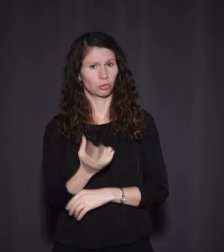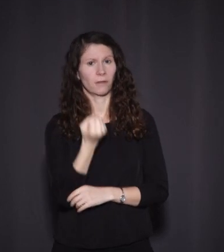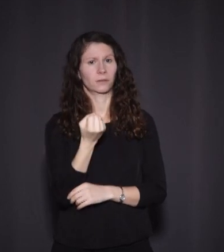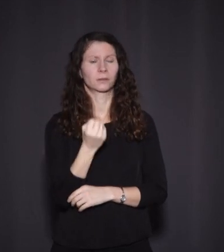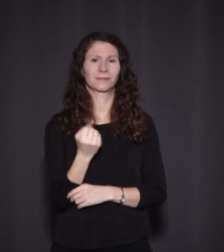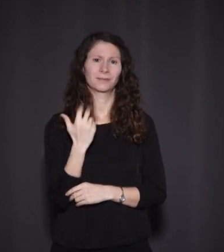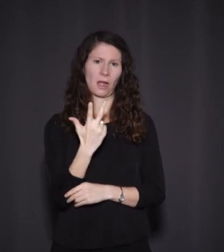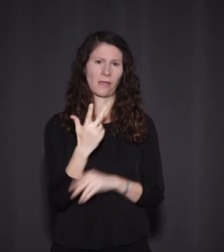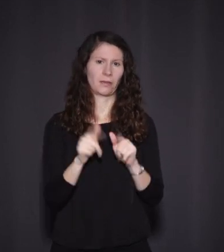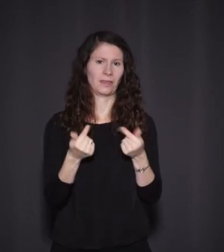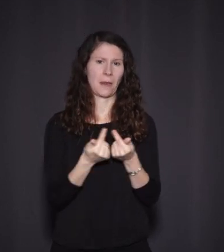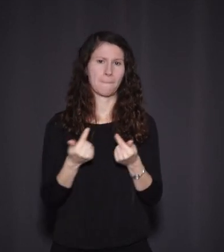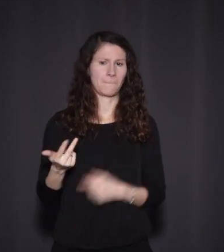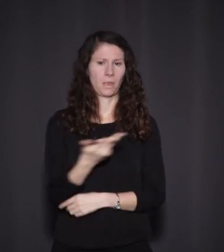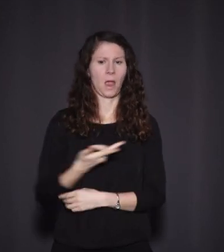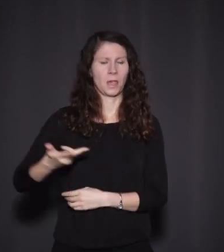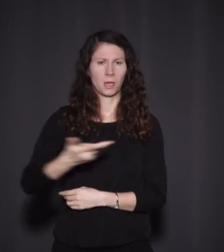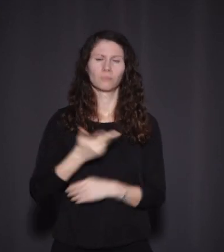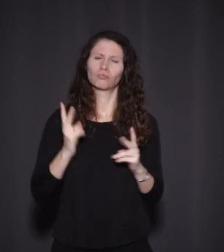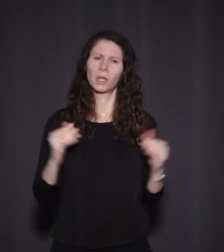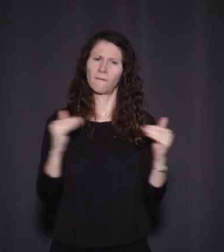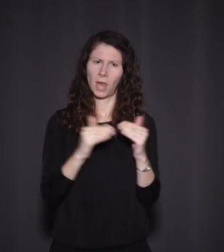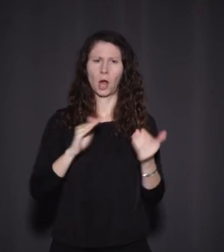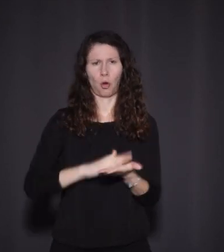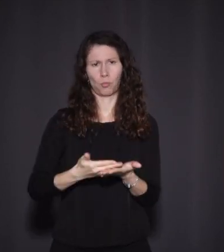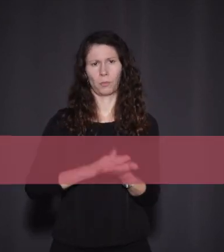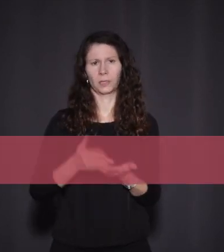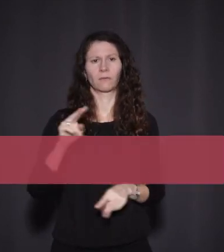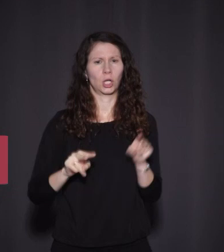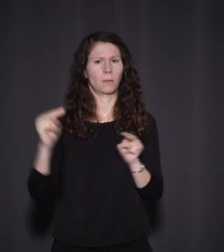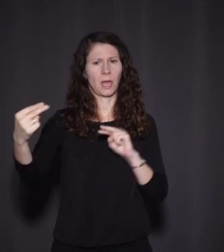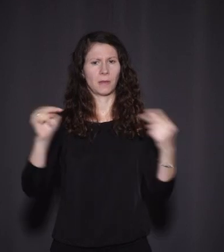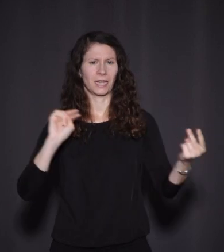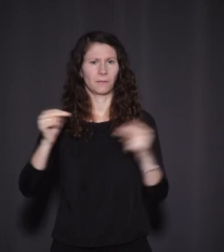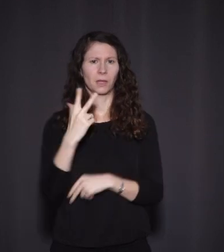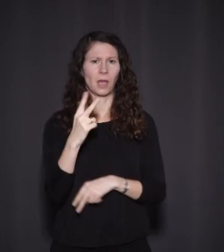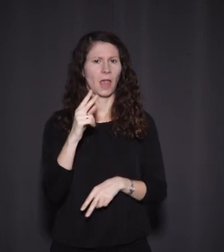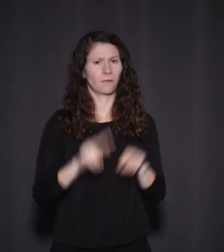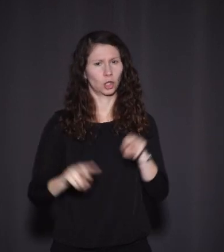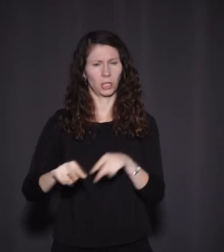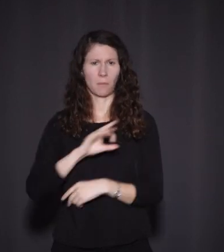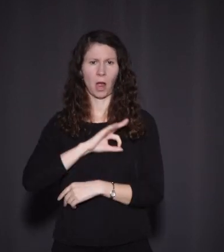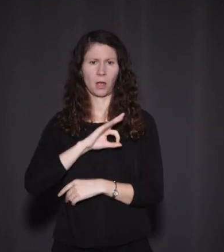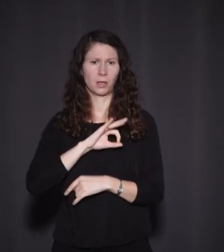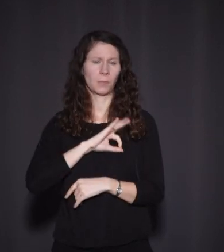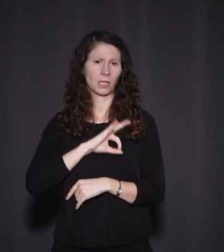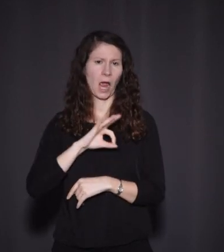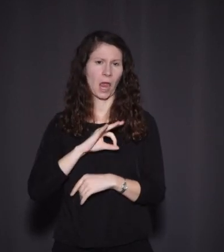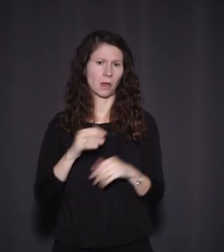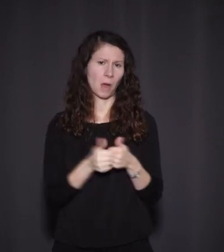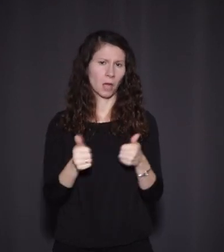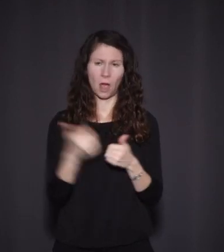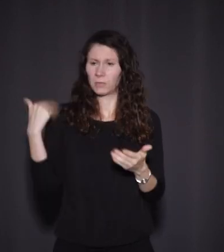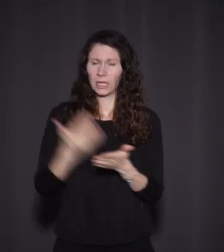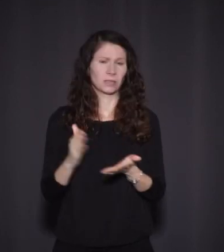ich, sehr faire Kompromisse auszuhandeln zwischen den unterschiedlichen Sichtweisen von 3 Partnern, die ja noch nie miteinander koaliert haben. Das